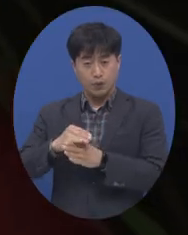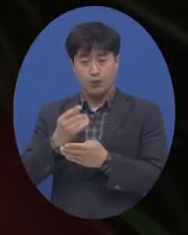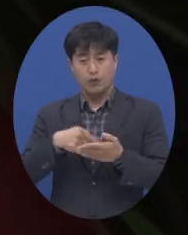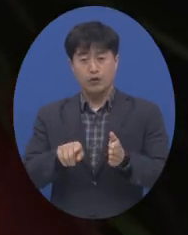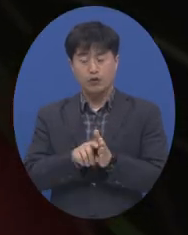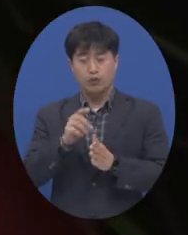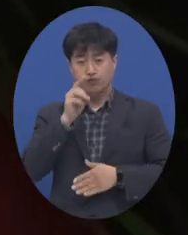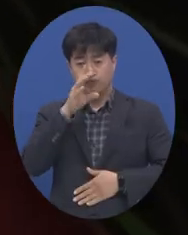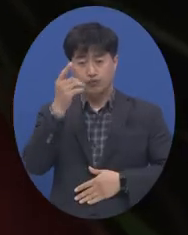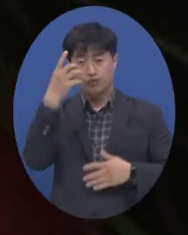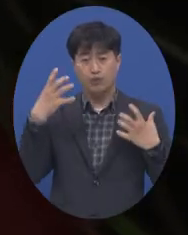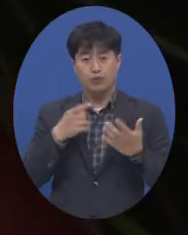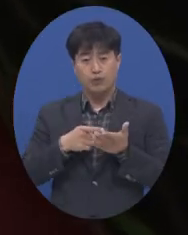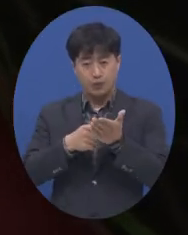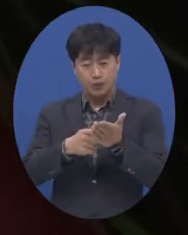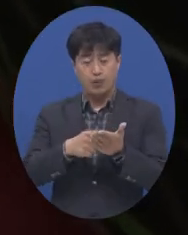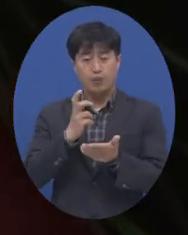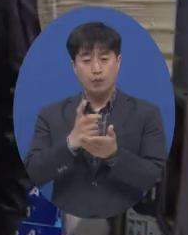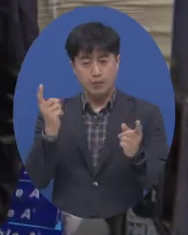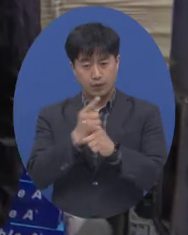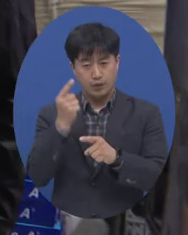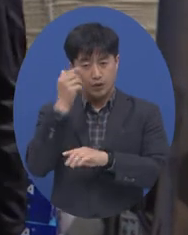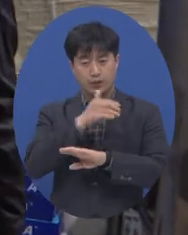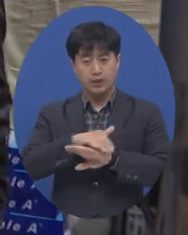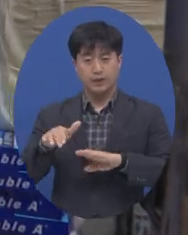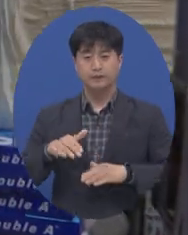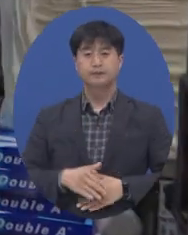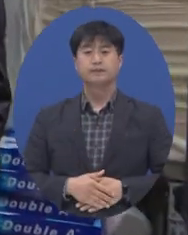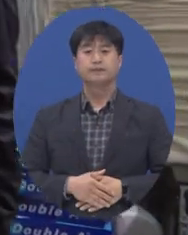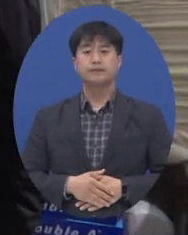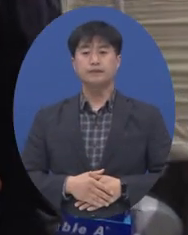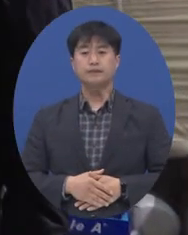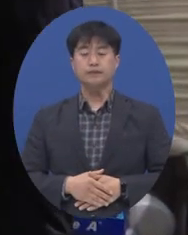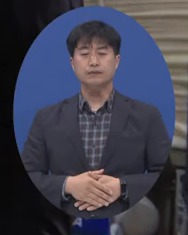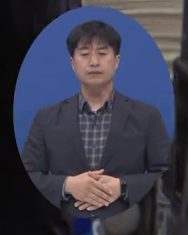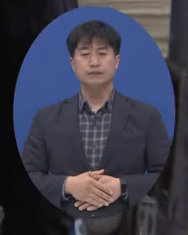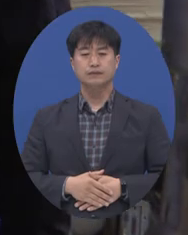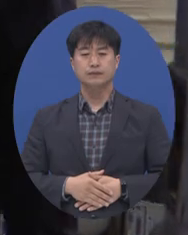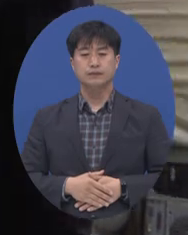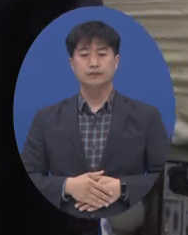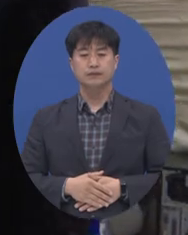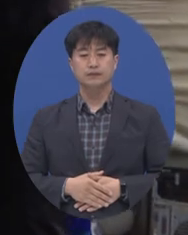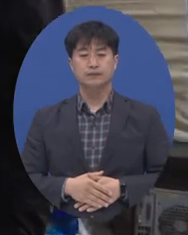건의해 법령 개정을 추진해 나갈 계획입니다. 경기GTV 구영슬입니다.